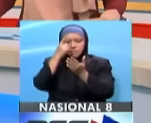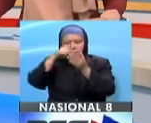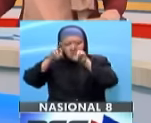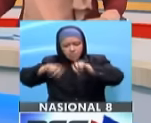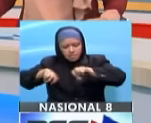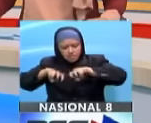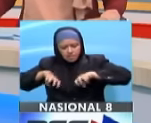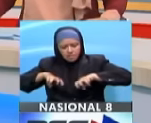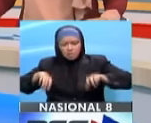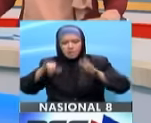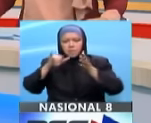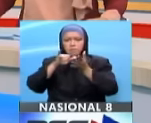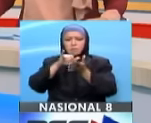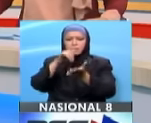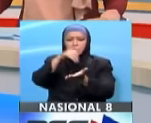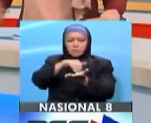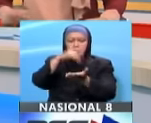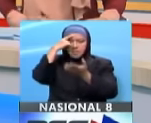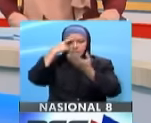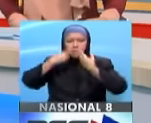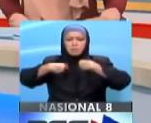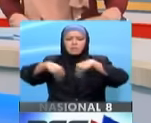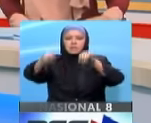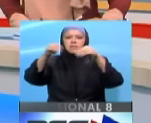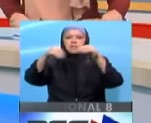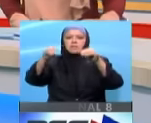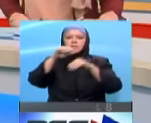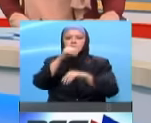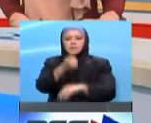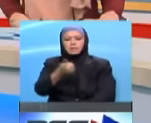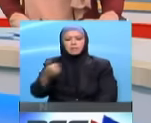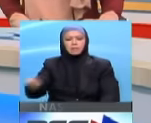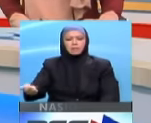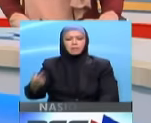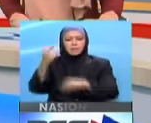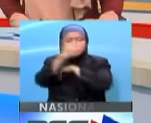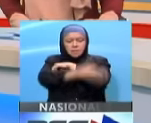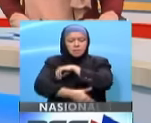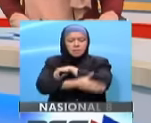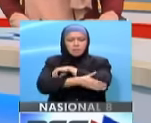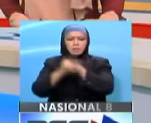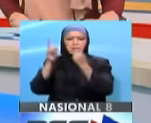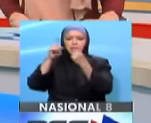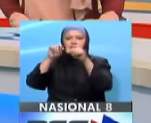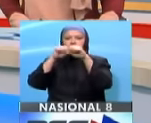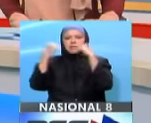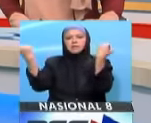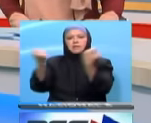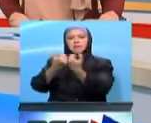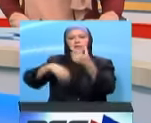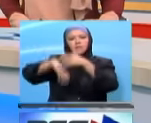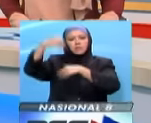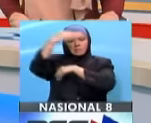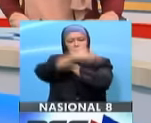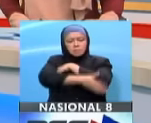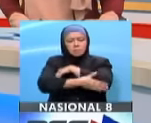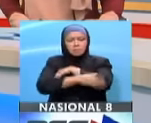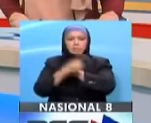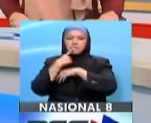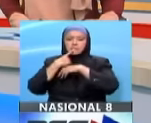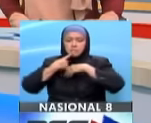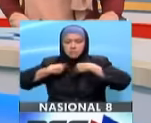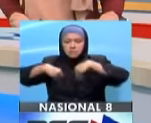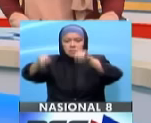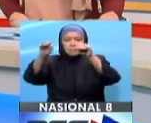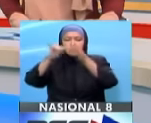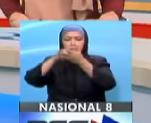menjual 13 aset negara Edra Global Energy Berhad yang bernilai RM10 bilion kepada firma asing. Walaupun penjualan itu dijangka dapat